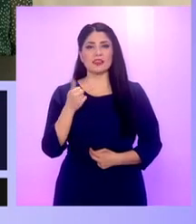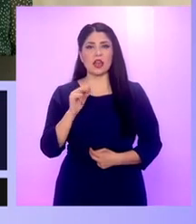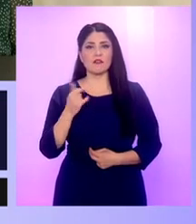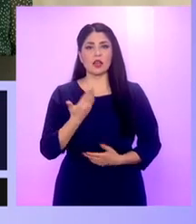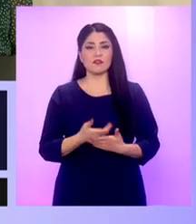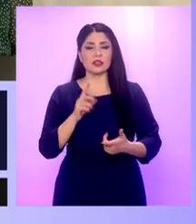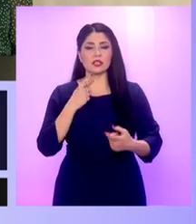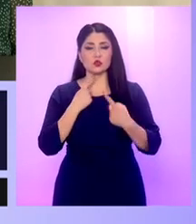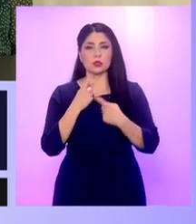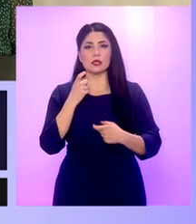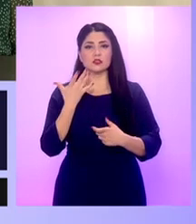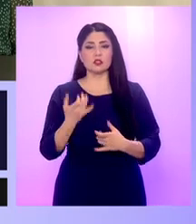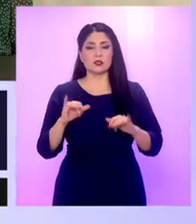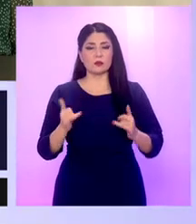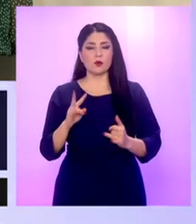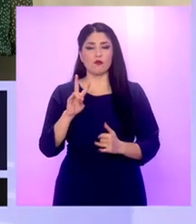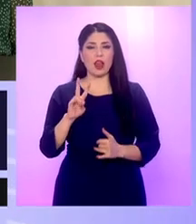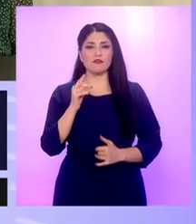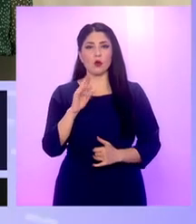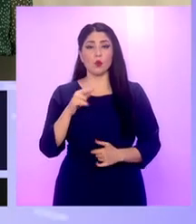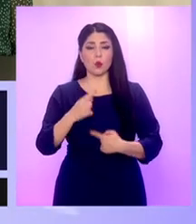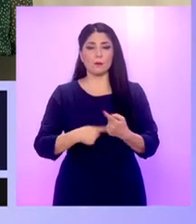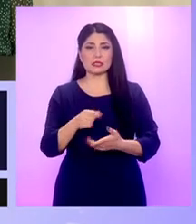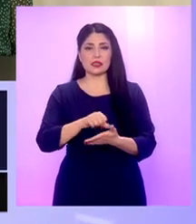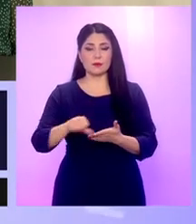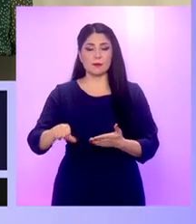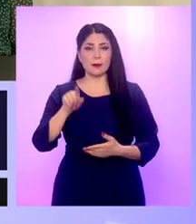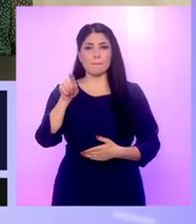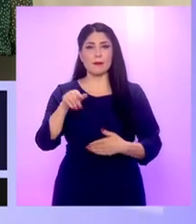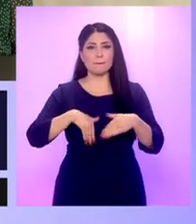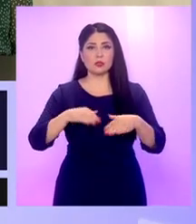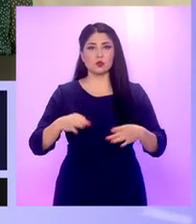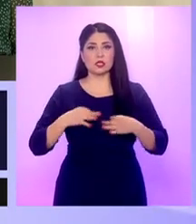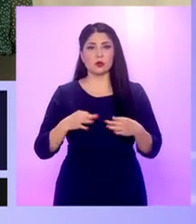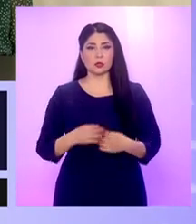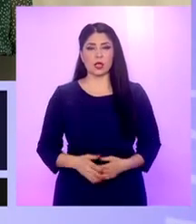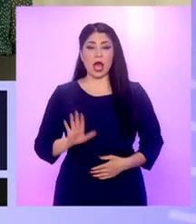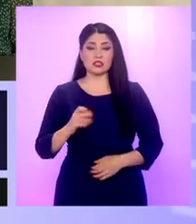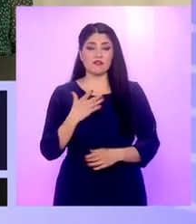lui Vlad Voiculescu. Premierul urmează să îl demită pe ministrul sănătății. Cum vedeți tot acest scandal?